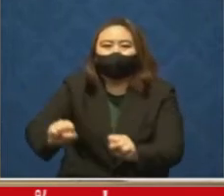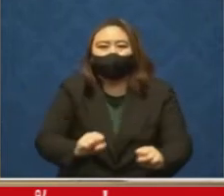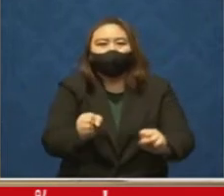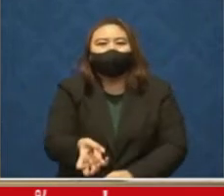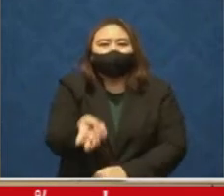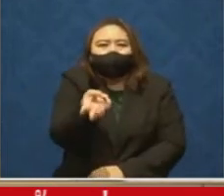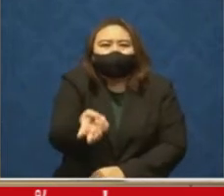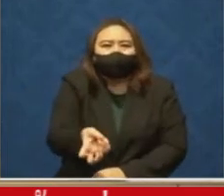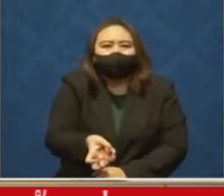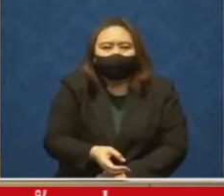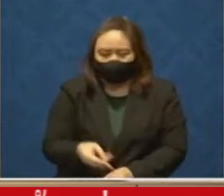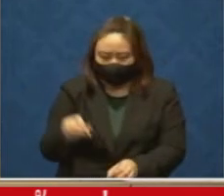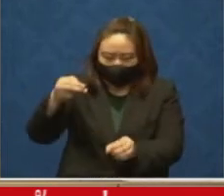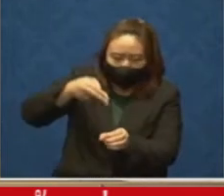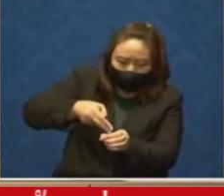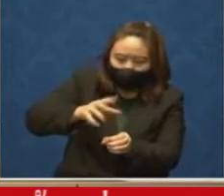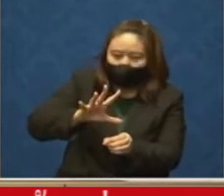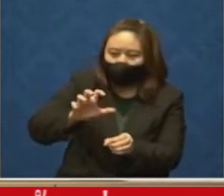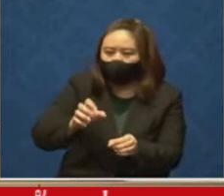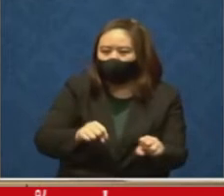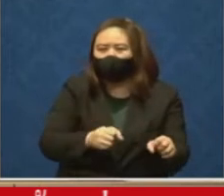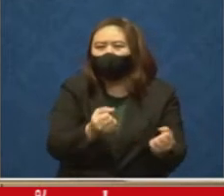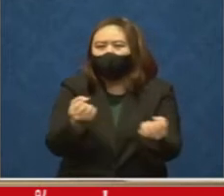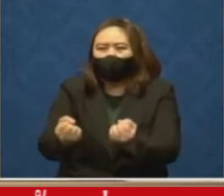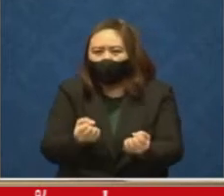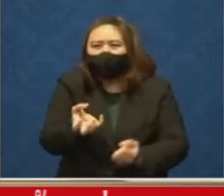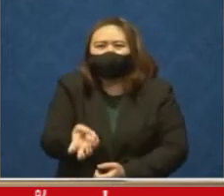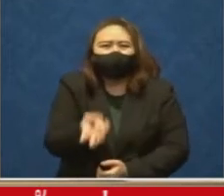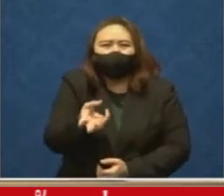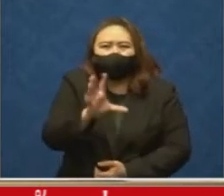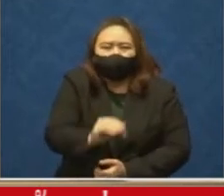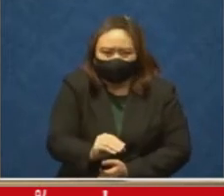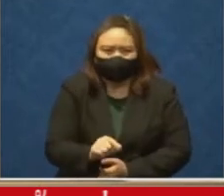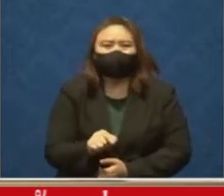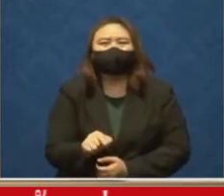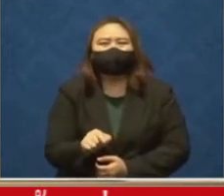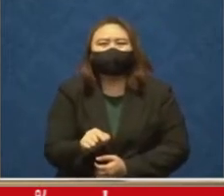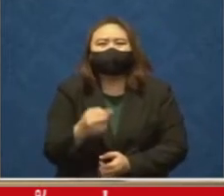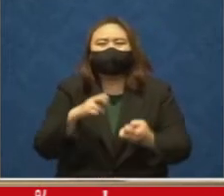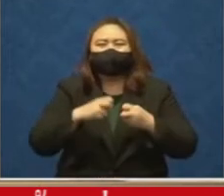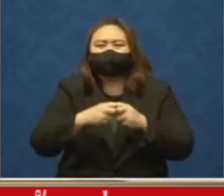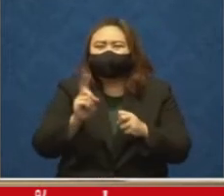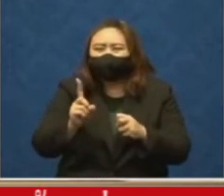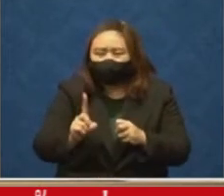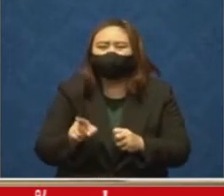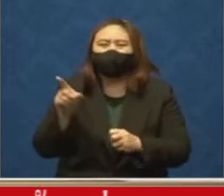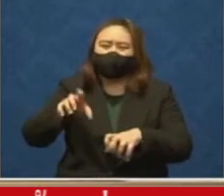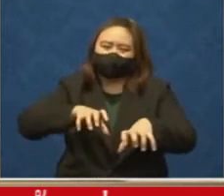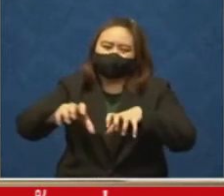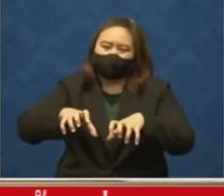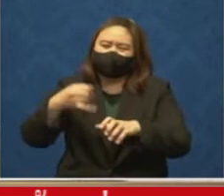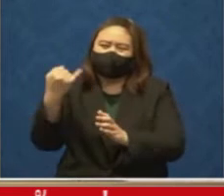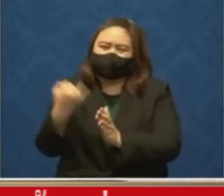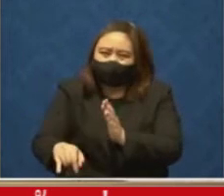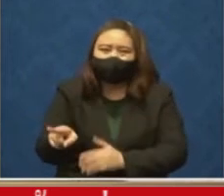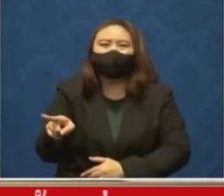แ๊บเด๋ยวครับเติมน้มนห้าร้อยเนี่ย ไมเหอะไรเลยครับสายเหตุเพระคุณบริหารผดภาษสายเหตุเพระวา